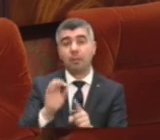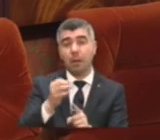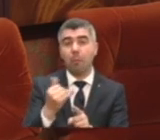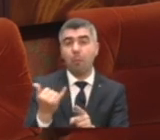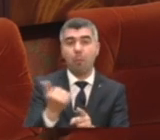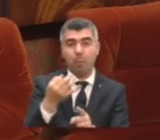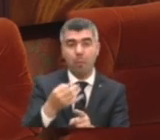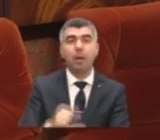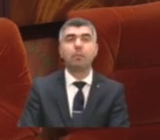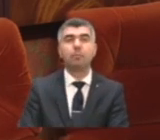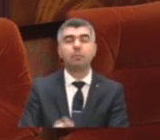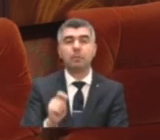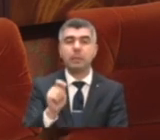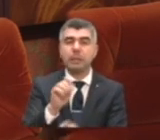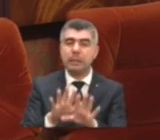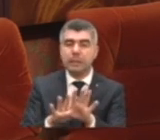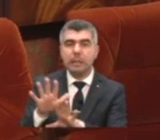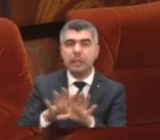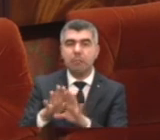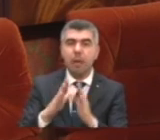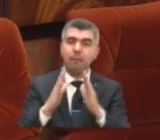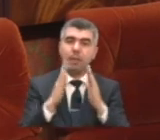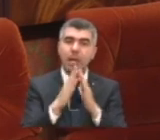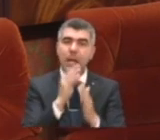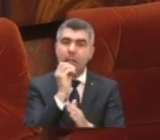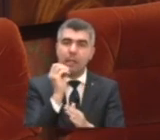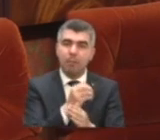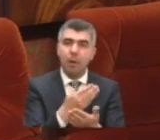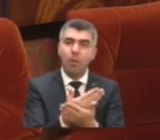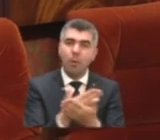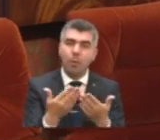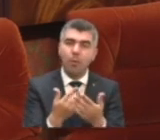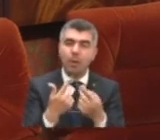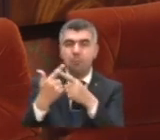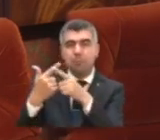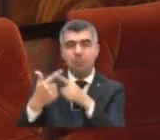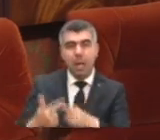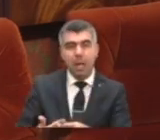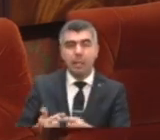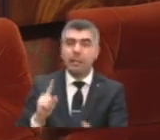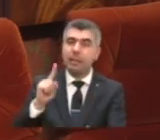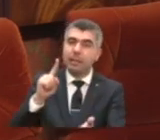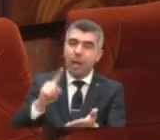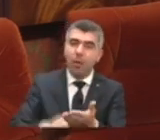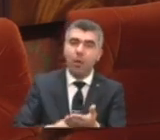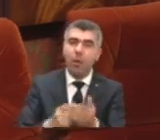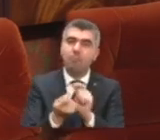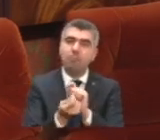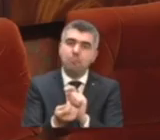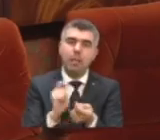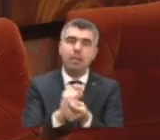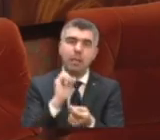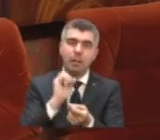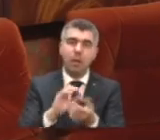المؤسساتي لتدبير انجع النفايات المنزليه والمماثله لها. وعلى المستوى المالي من الضروري القيام بمراجعه النموذج